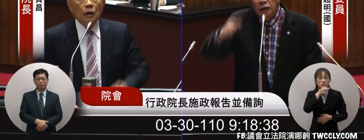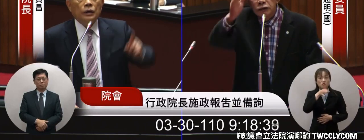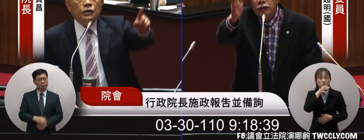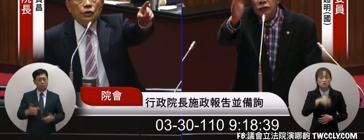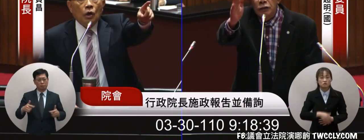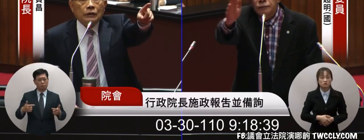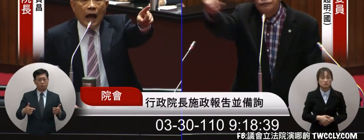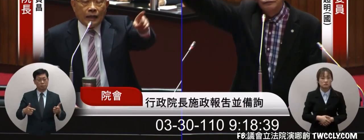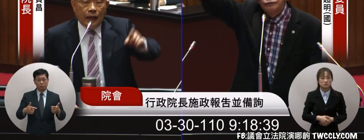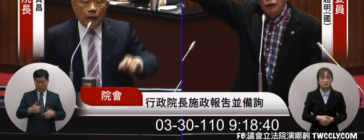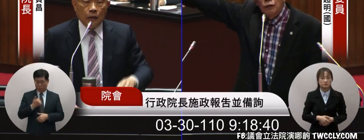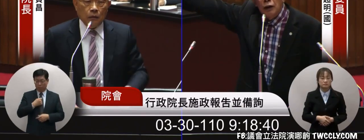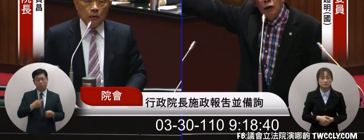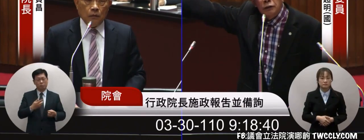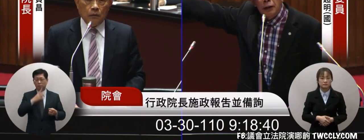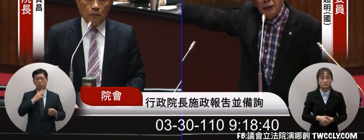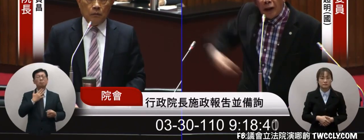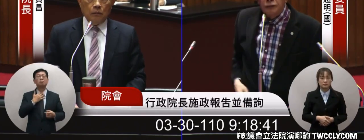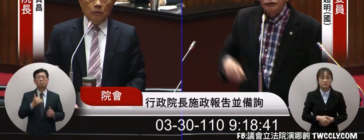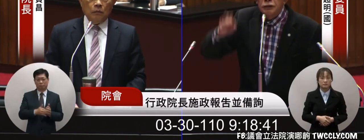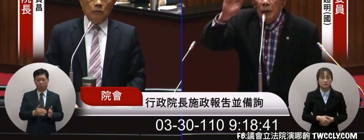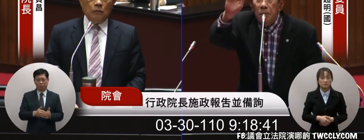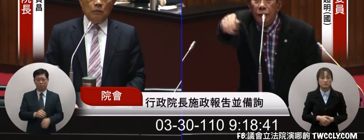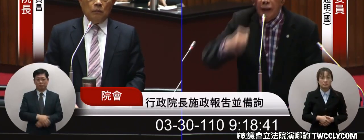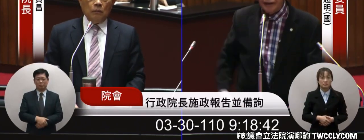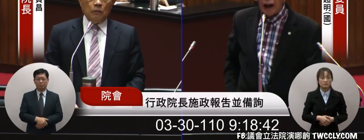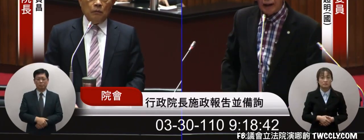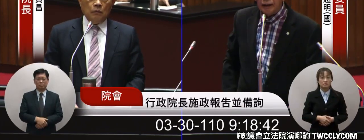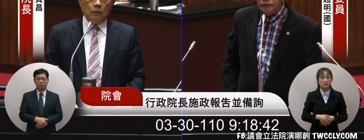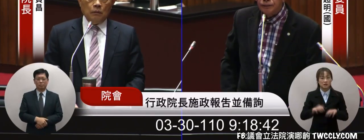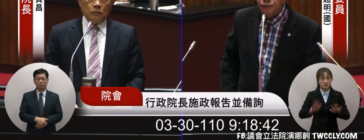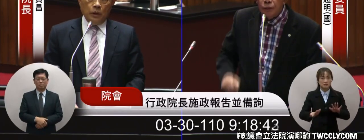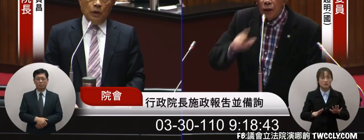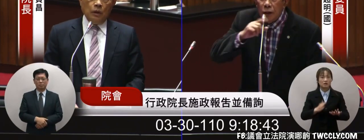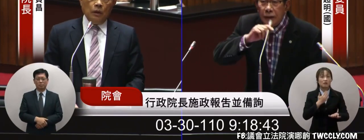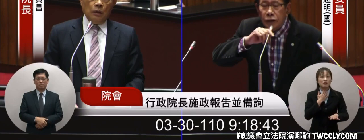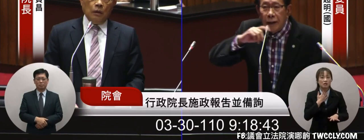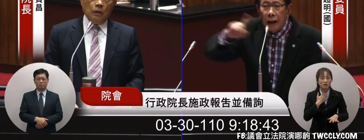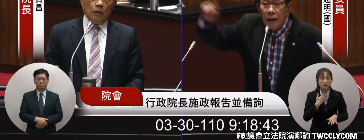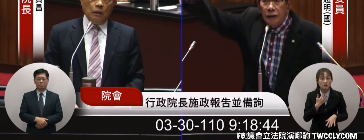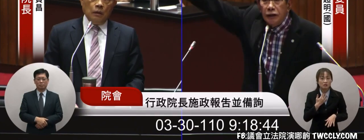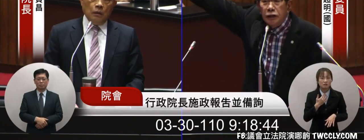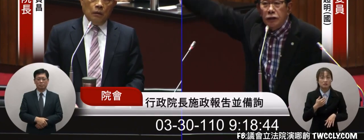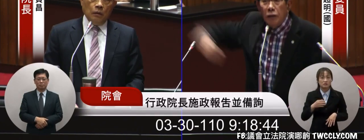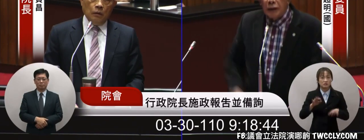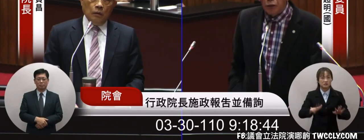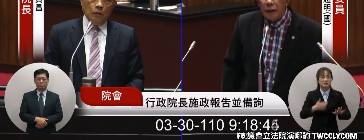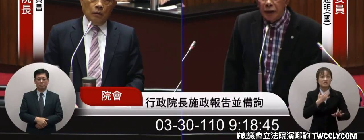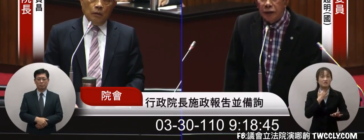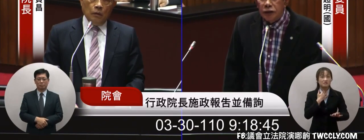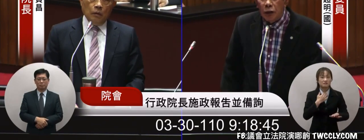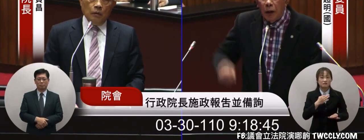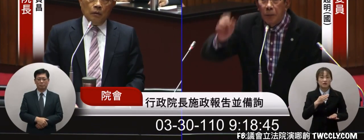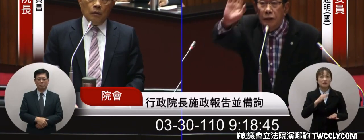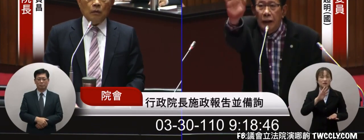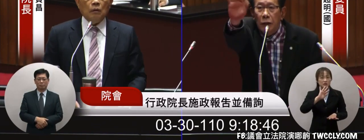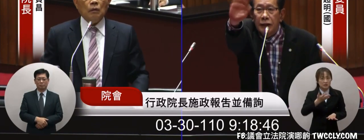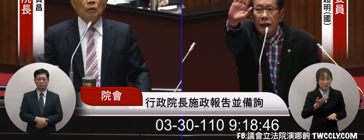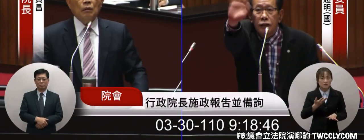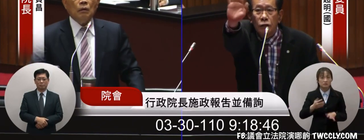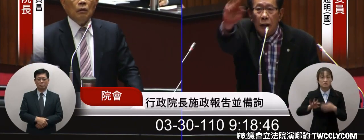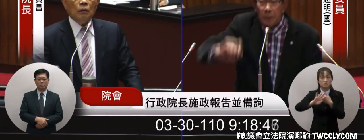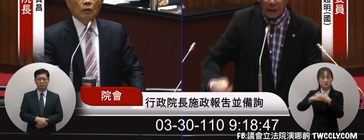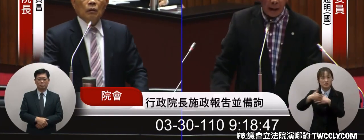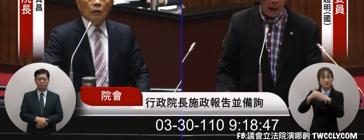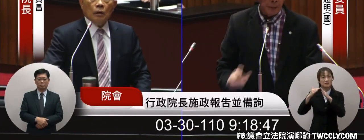水都乾掉了我用什麼其實我沒有停搭雨我的水乾了是送給外縣市我不給外